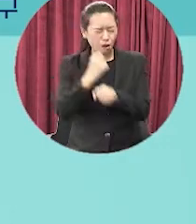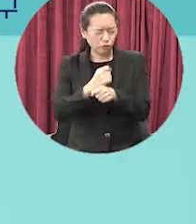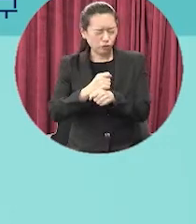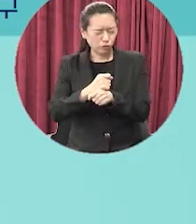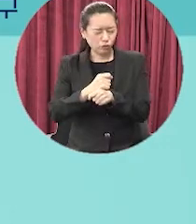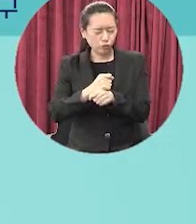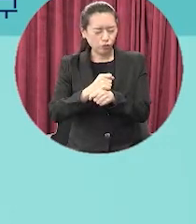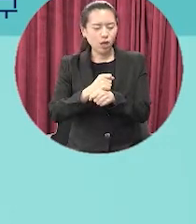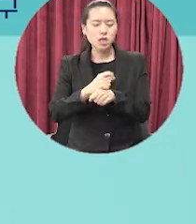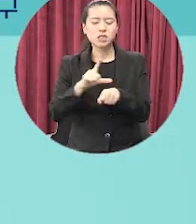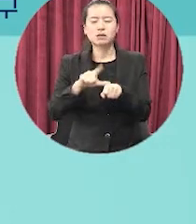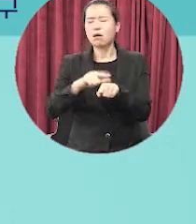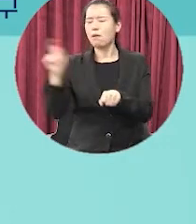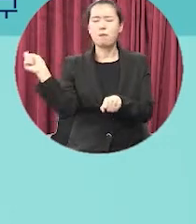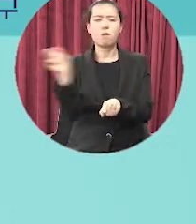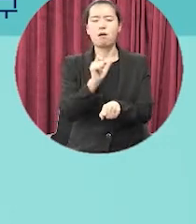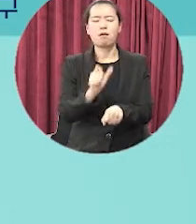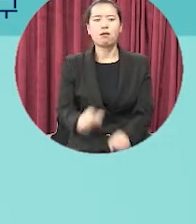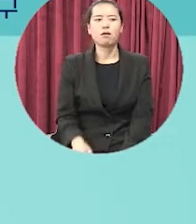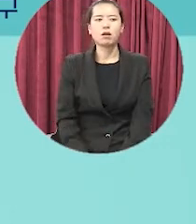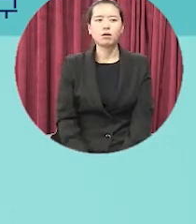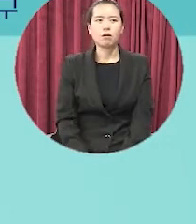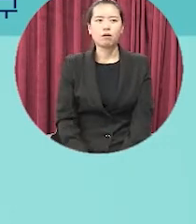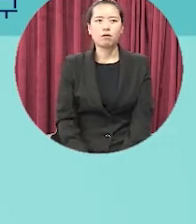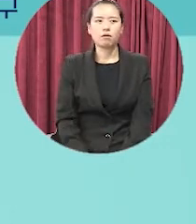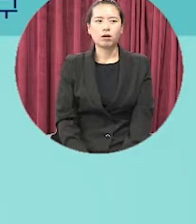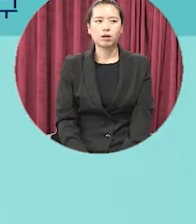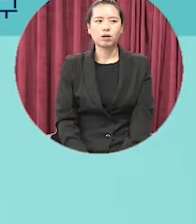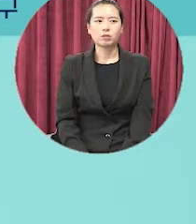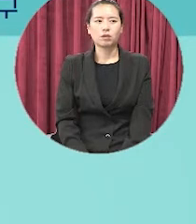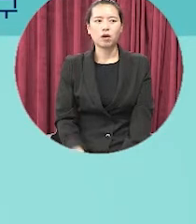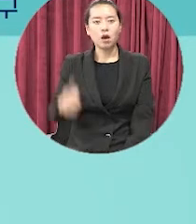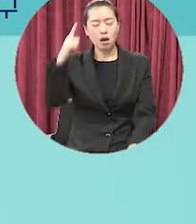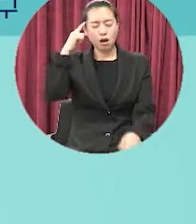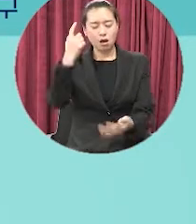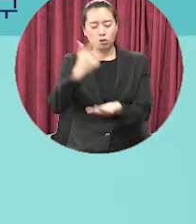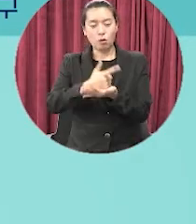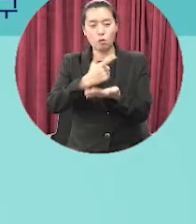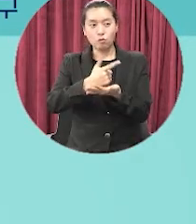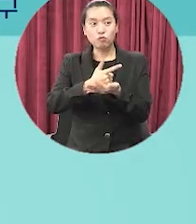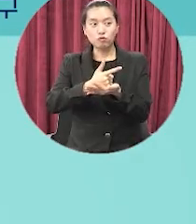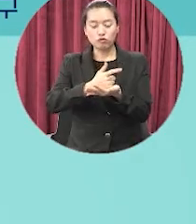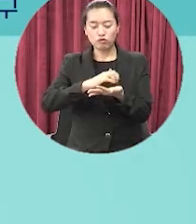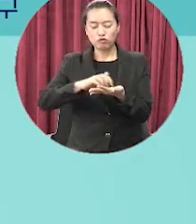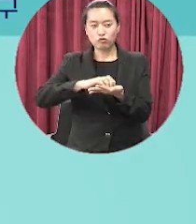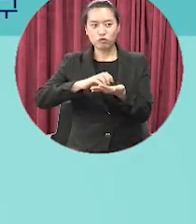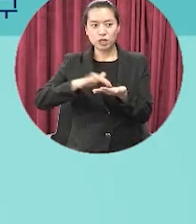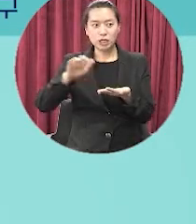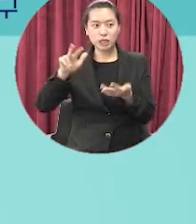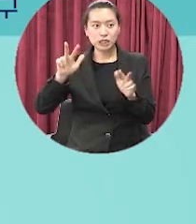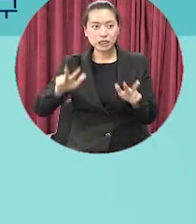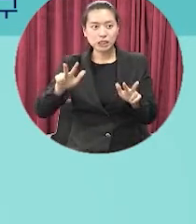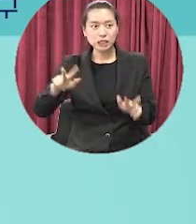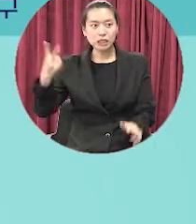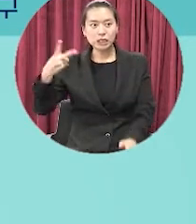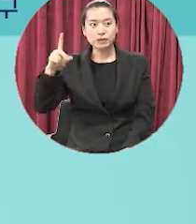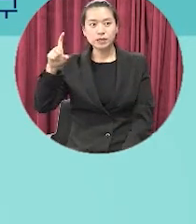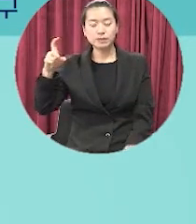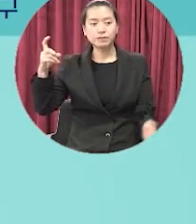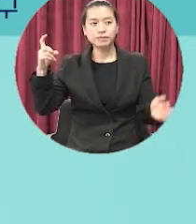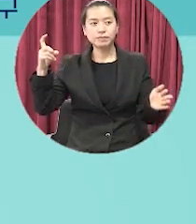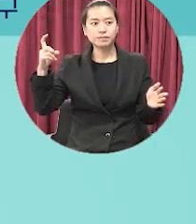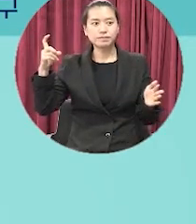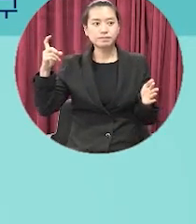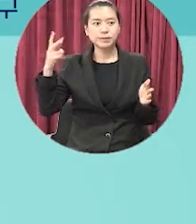겁니다 보신 것처럼 2009년 10년 의 개수가 무섭게 수가 이렇게 적던 것들이 최근 2020년 십 년에 걸쳐서 굉장히